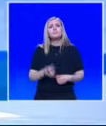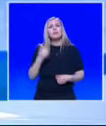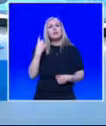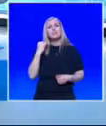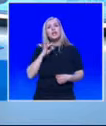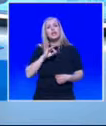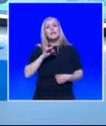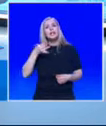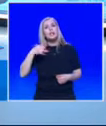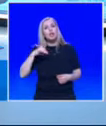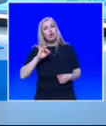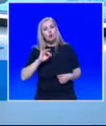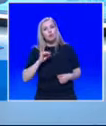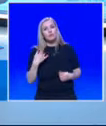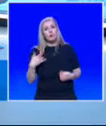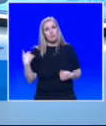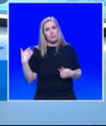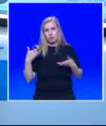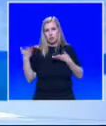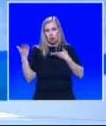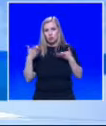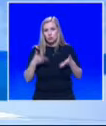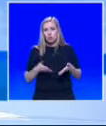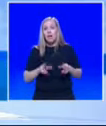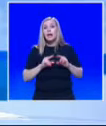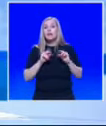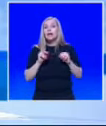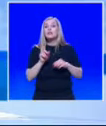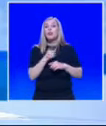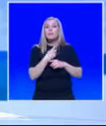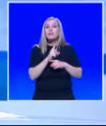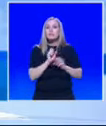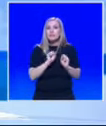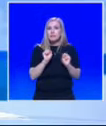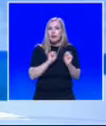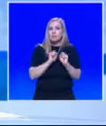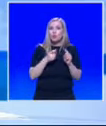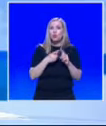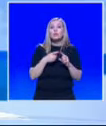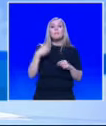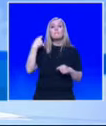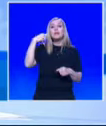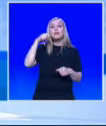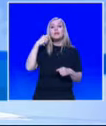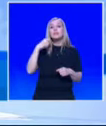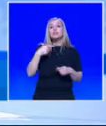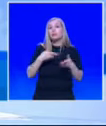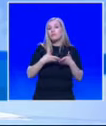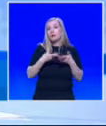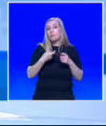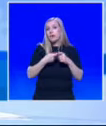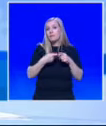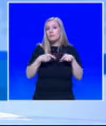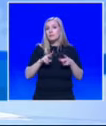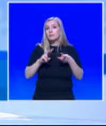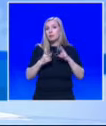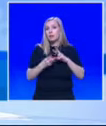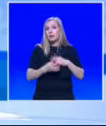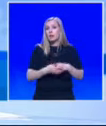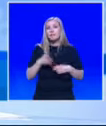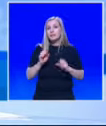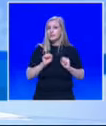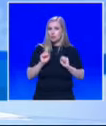която беше наш гост, контрол, каза, управляващите се страхуват от президента и затова правят тези промени. Страхувате